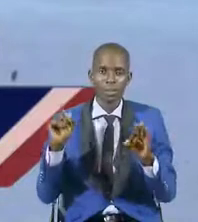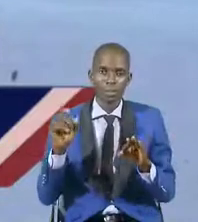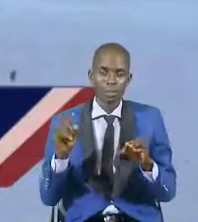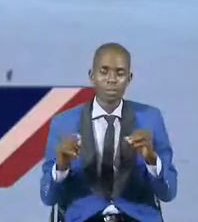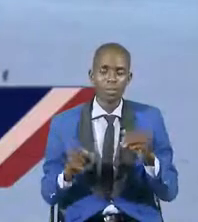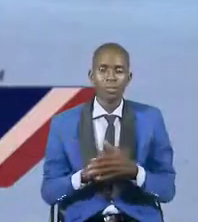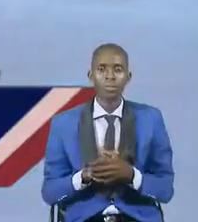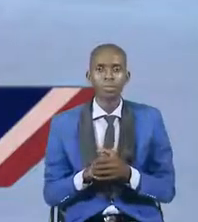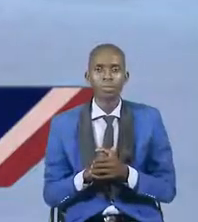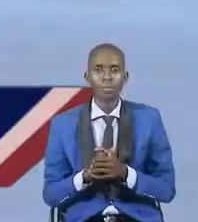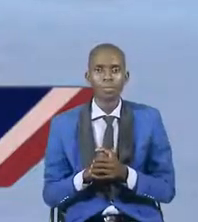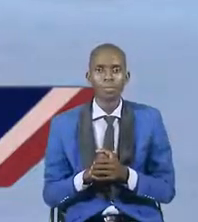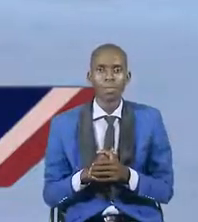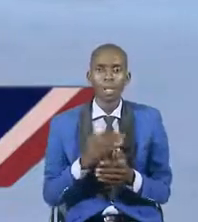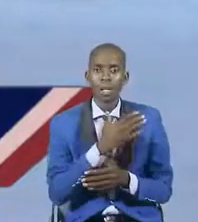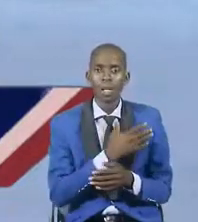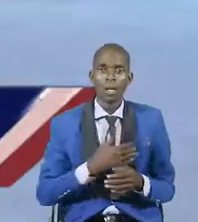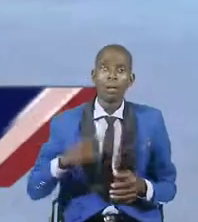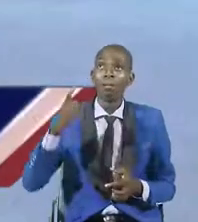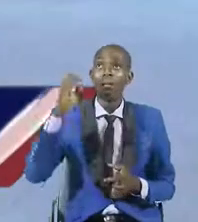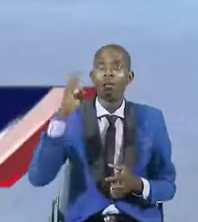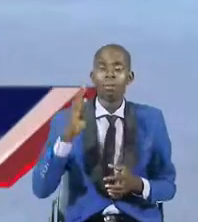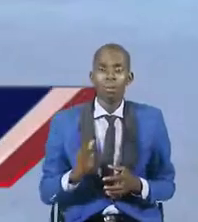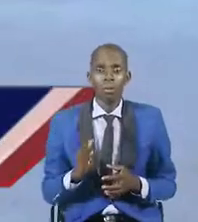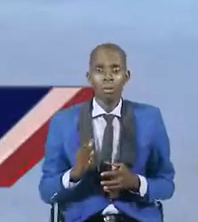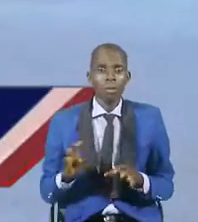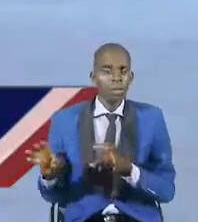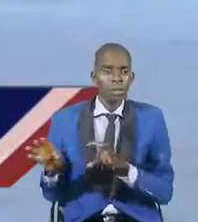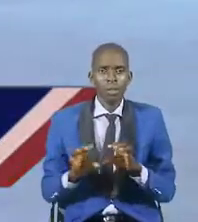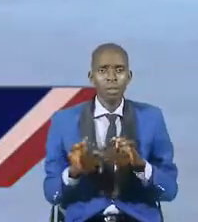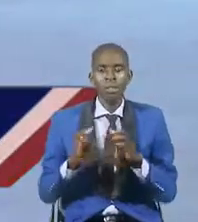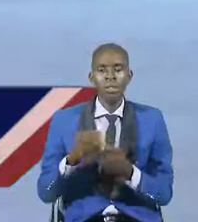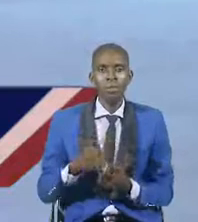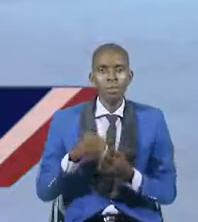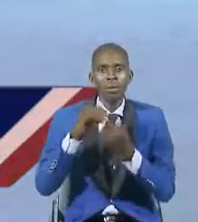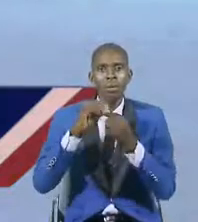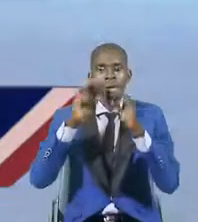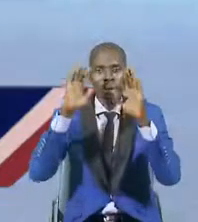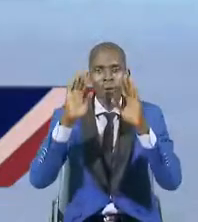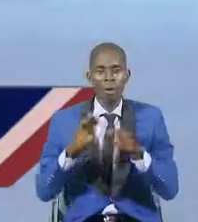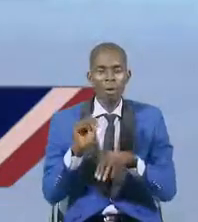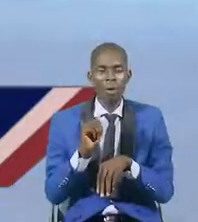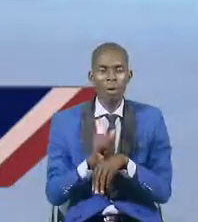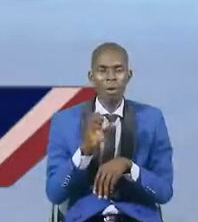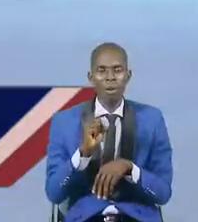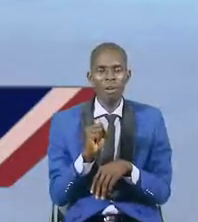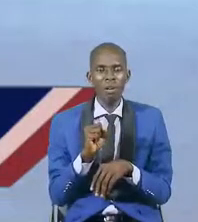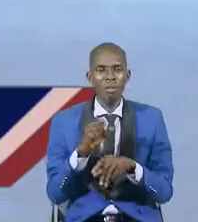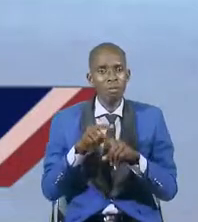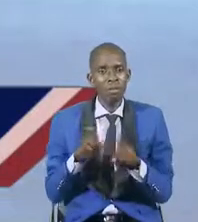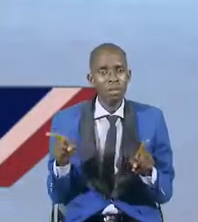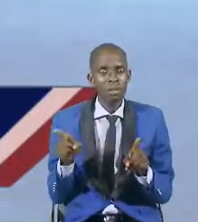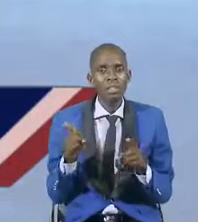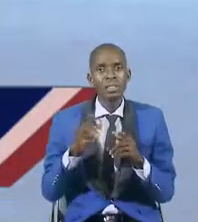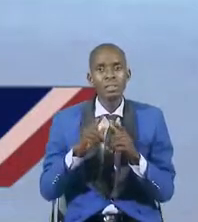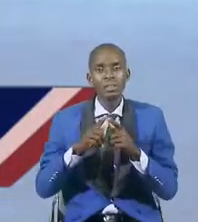Acte 19, nous lisons le verset 11. Et Dieu faisait des miracles extraordinaires,